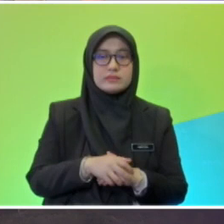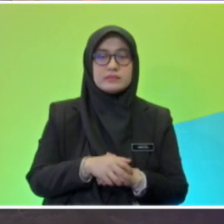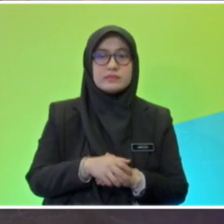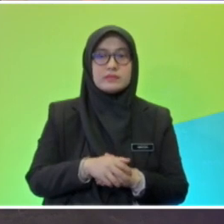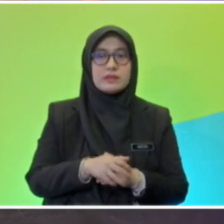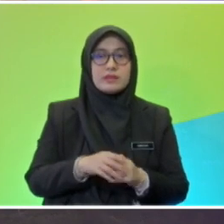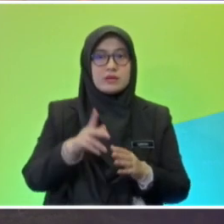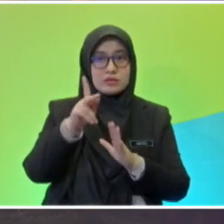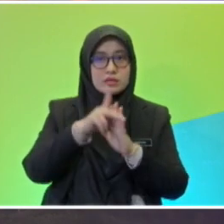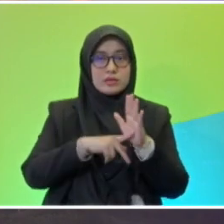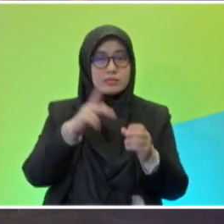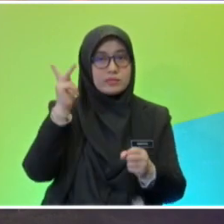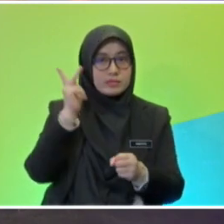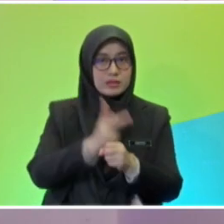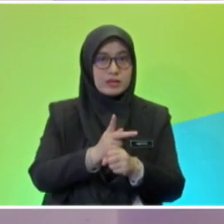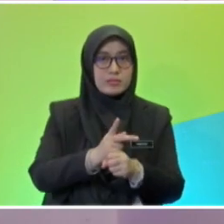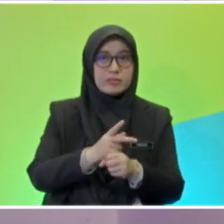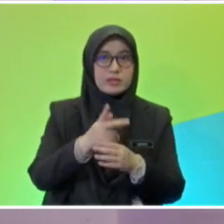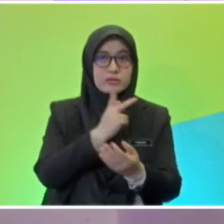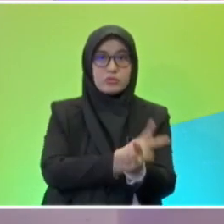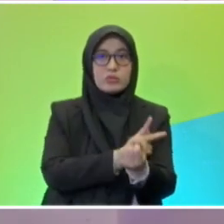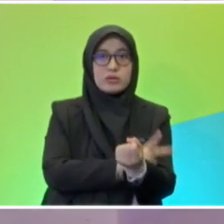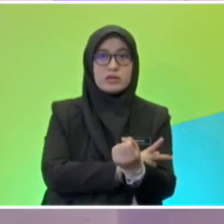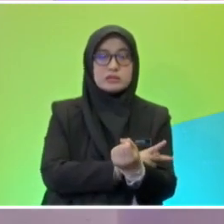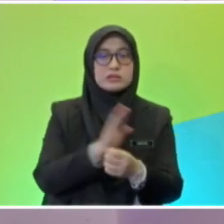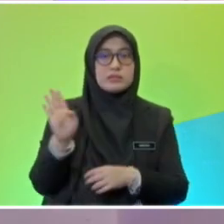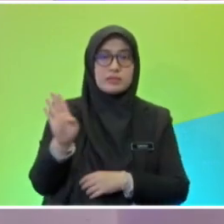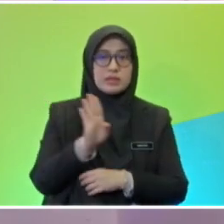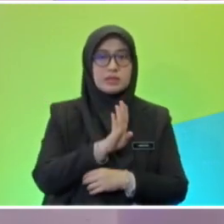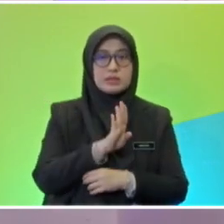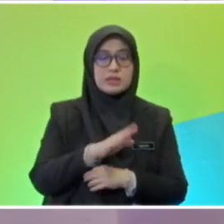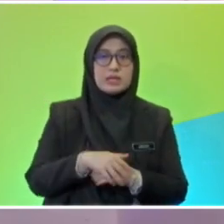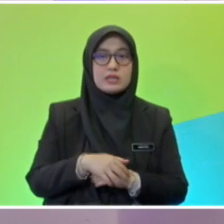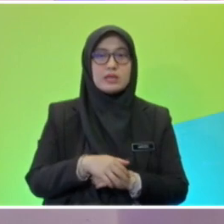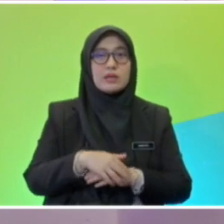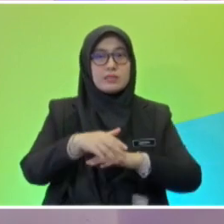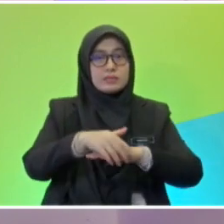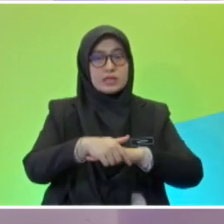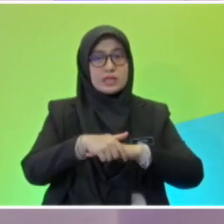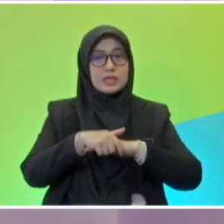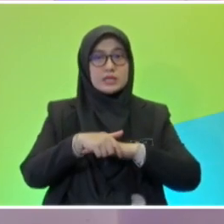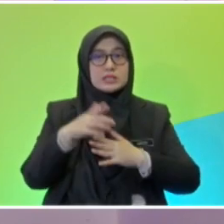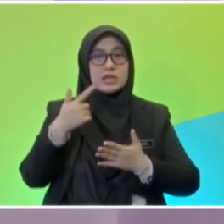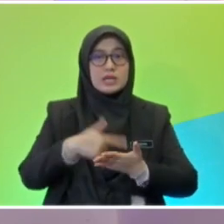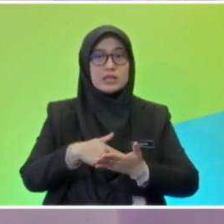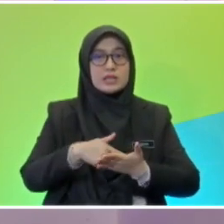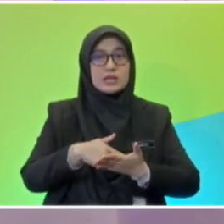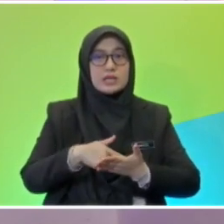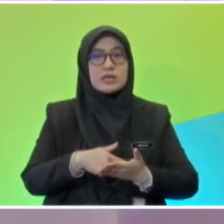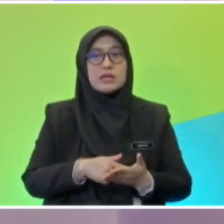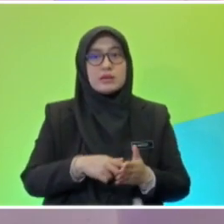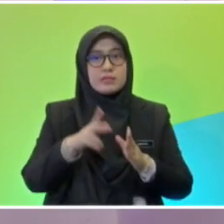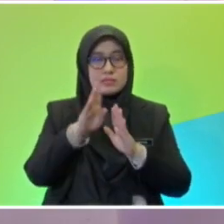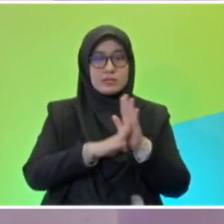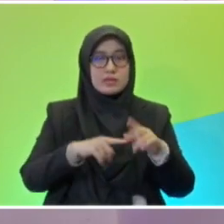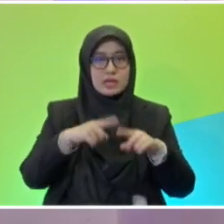masuknya akibat daripada penentangan tadi British lebih berhati-hati dalam membuat keputusan dalam mentaati Negeri Ini tadi dalam